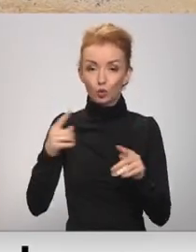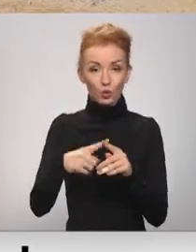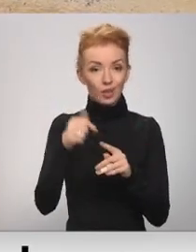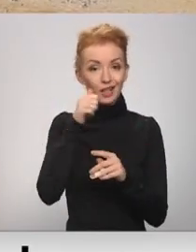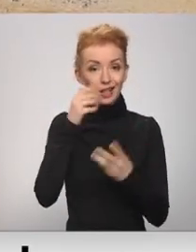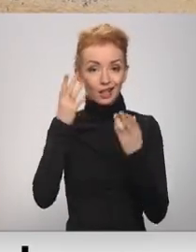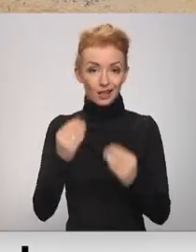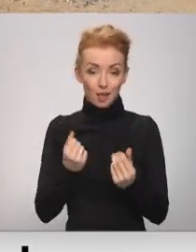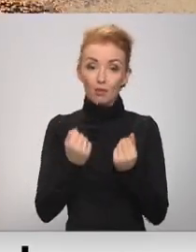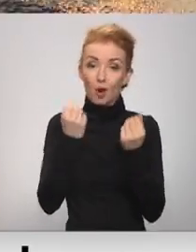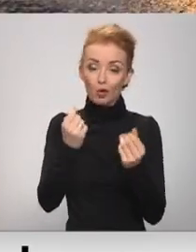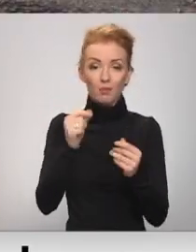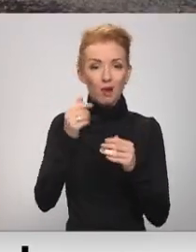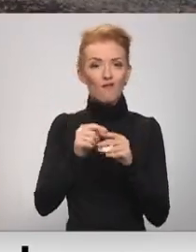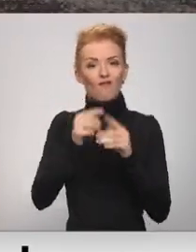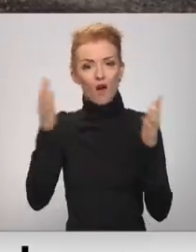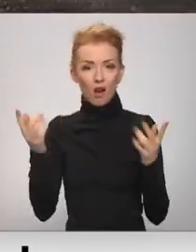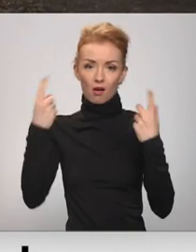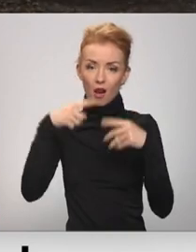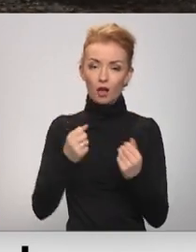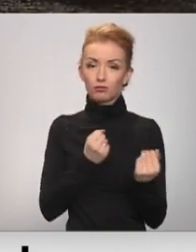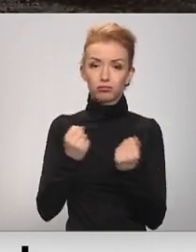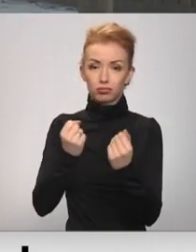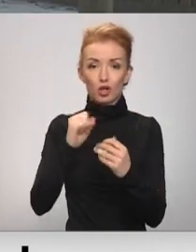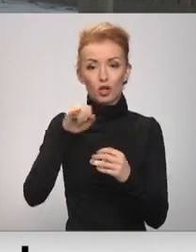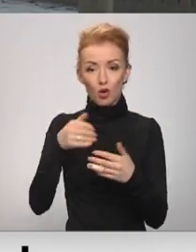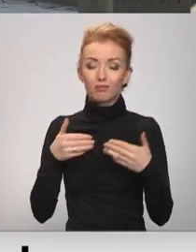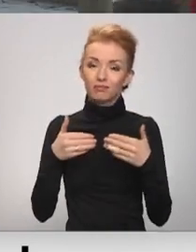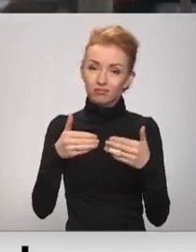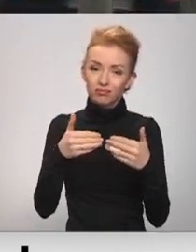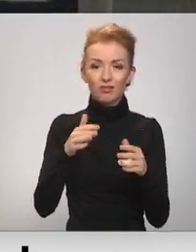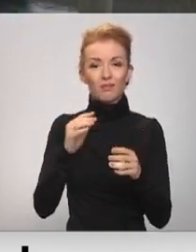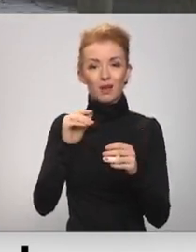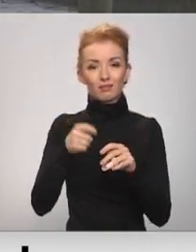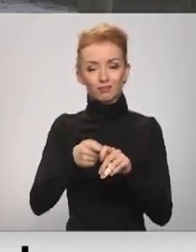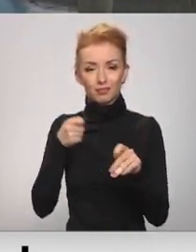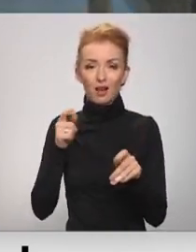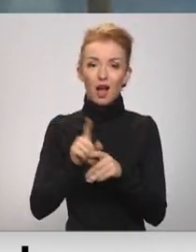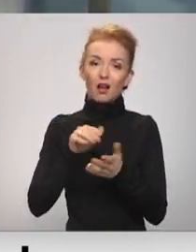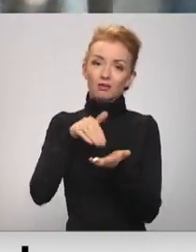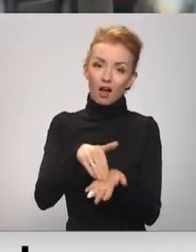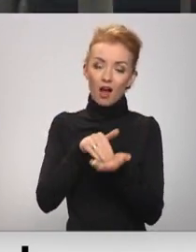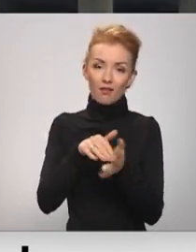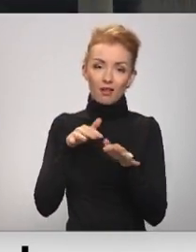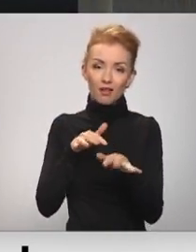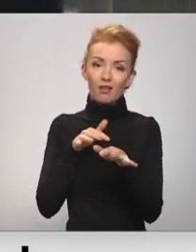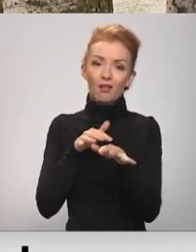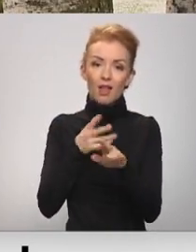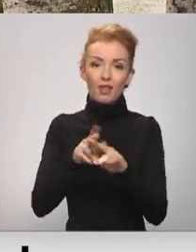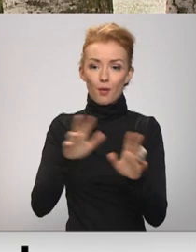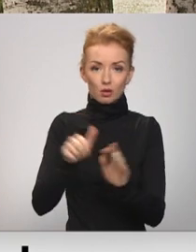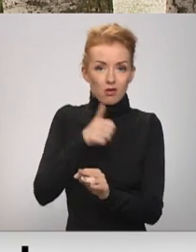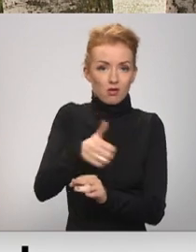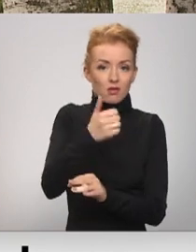gaitās jāpredz vairāk laika, lai zaudētais tīrot mašīnu no sniega vai stāvot sastrēgumā, nebūtu jāatgūst braucot neapdomīgi.